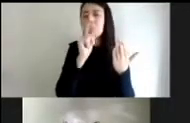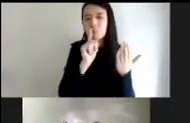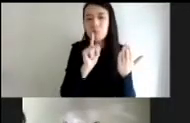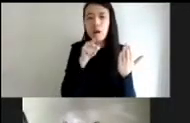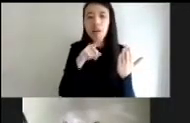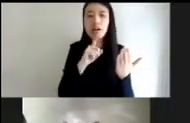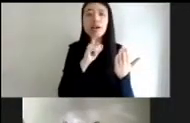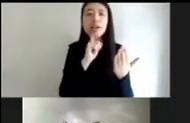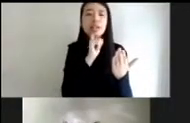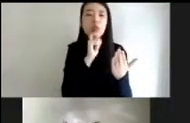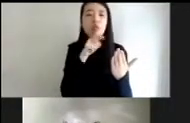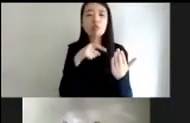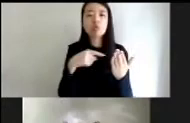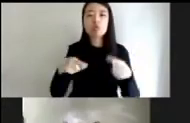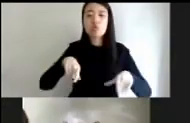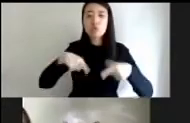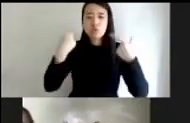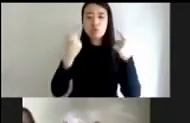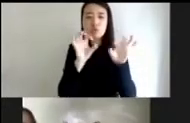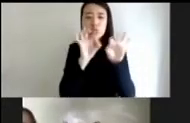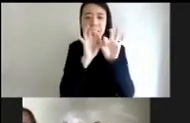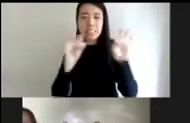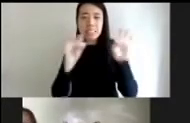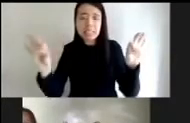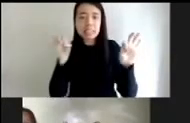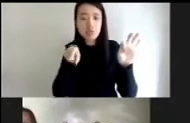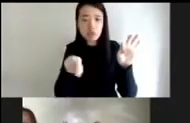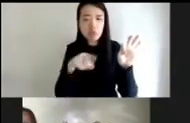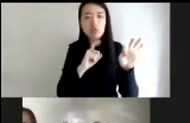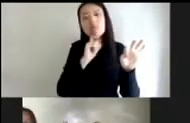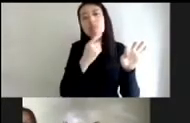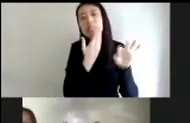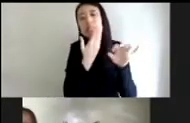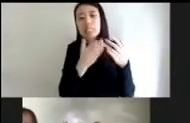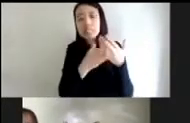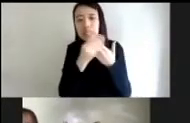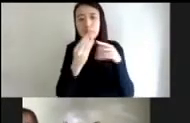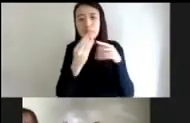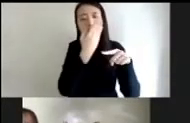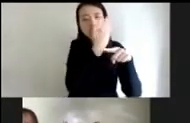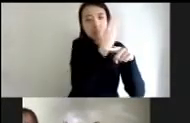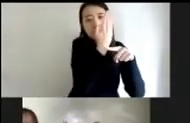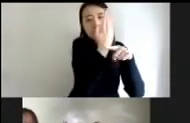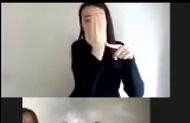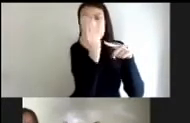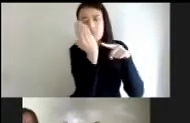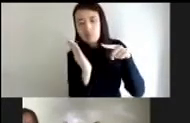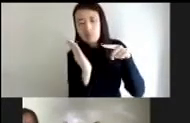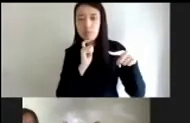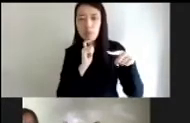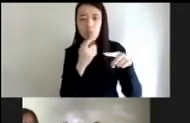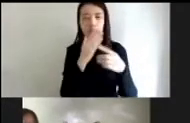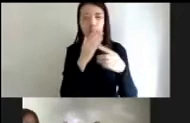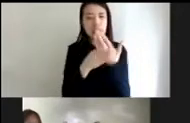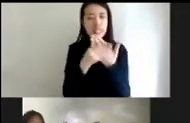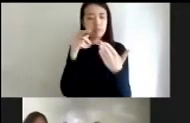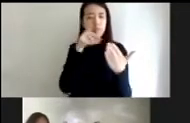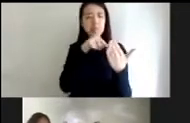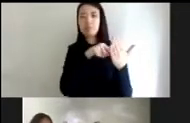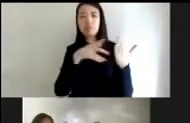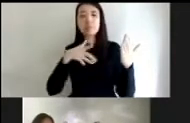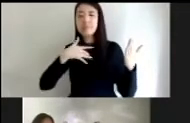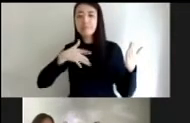條呢，將葉這樣去連貫一起的。那葉的作用是什麼呢？那葉的作用主要就